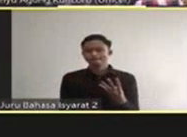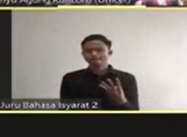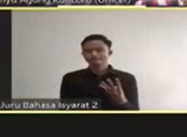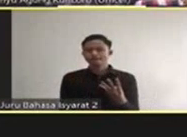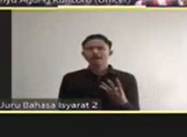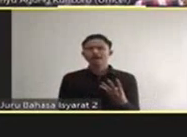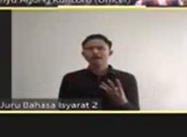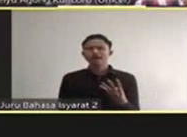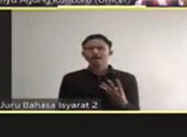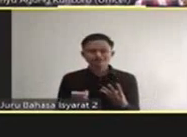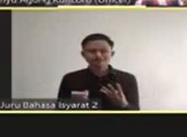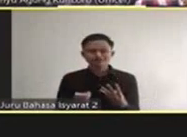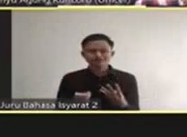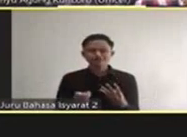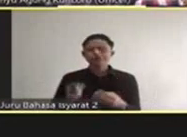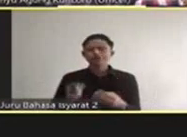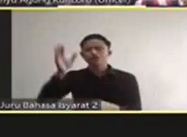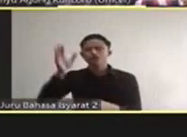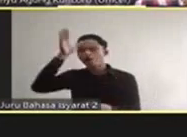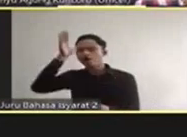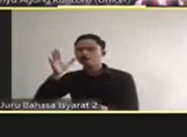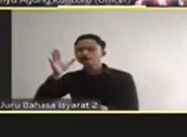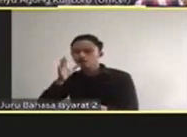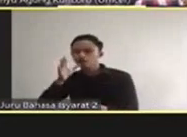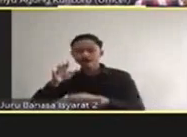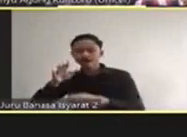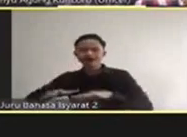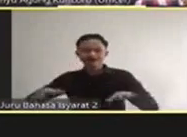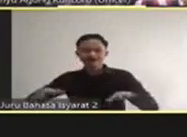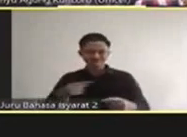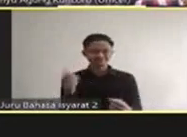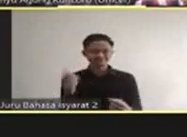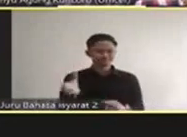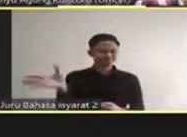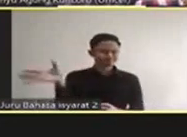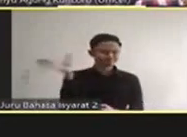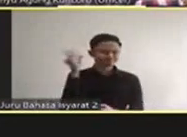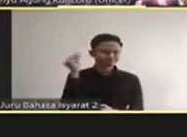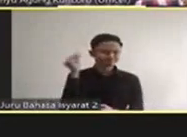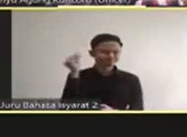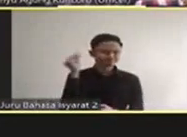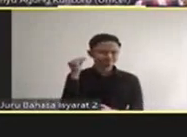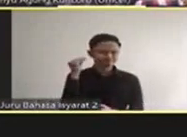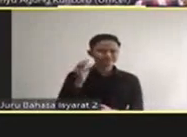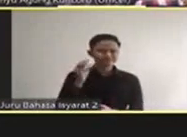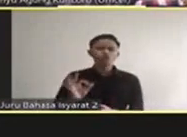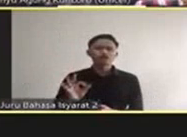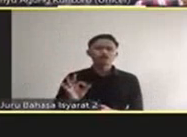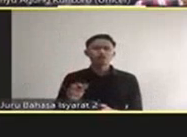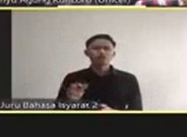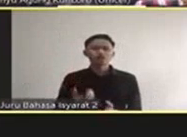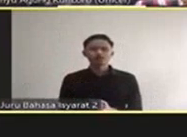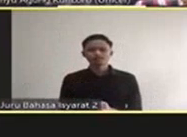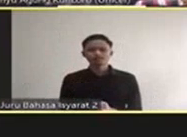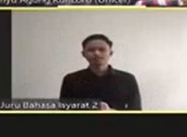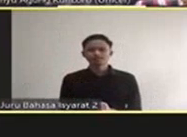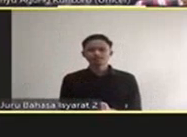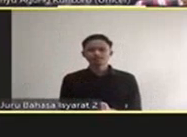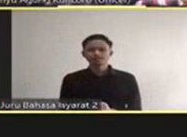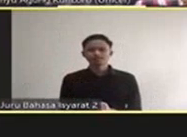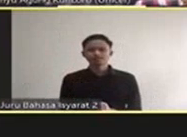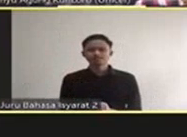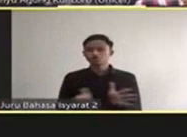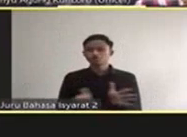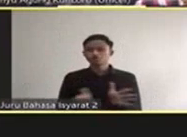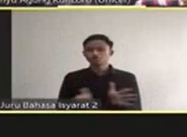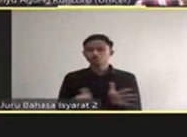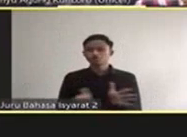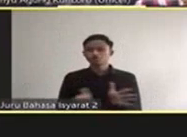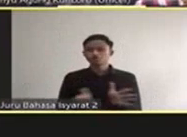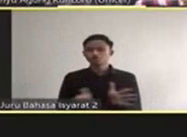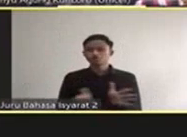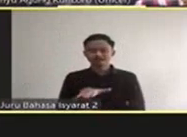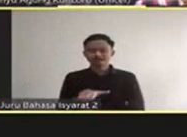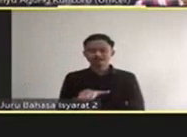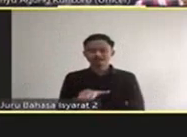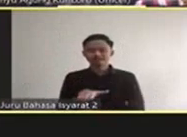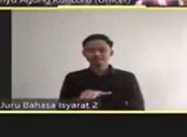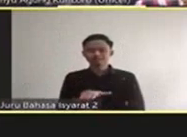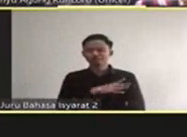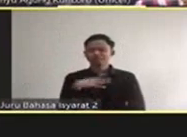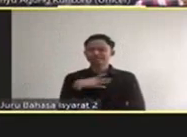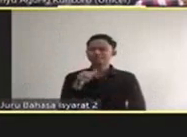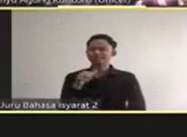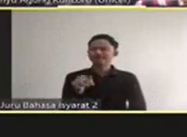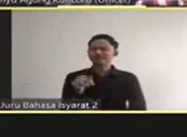dan orang tua. Beberapa hal yang kami terima, misalnya ada anak yang kemudian selama ini tidak